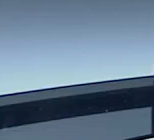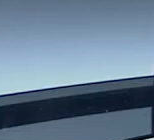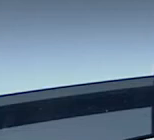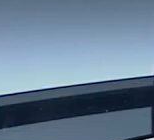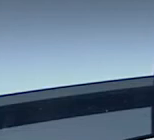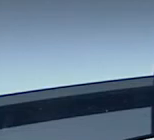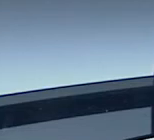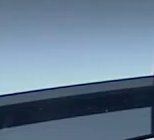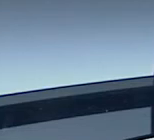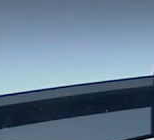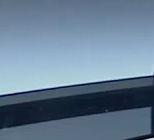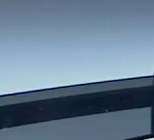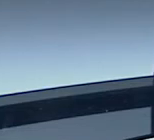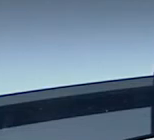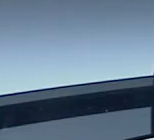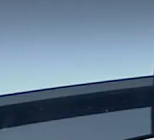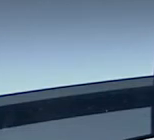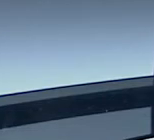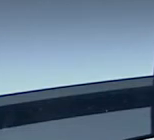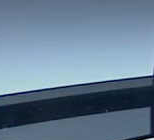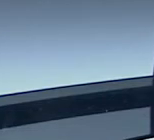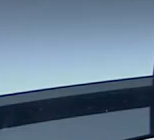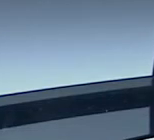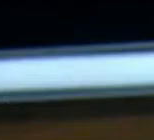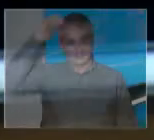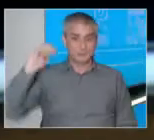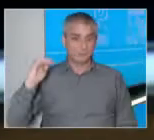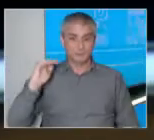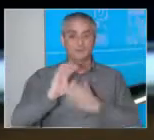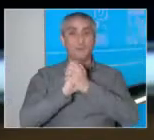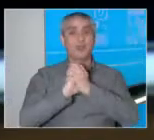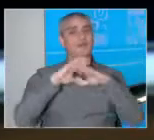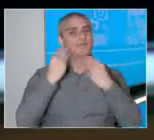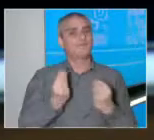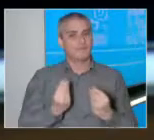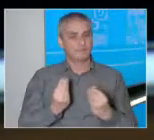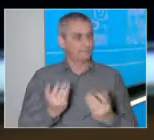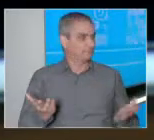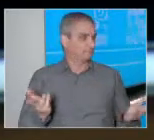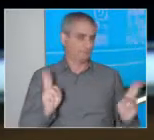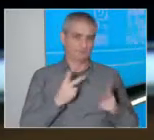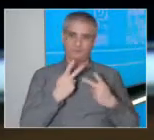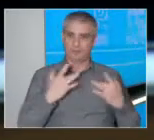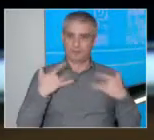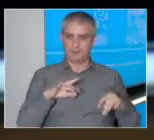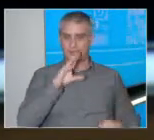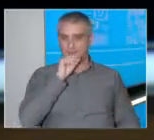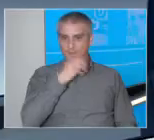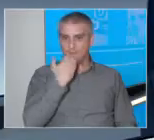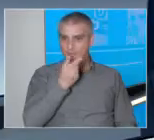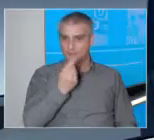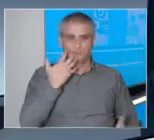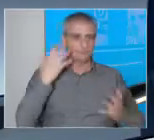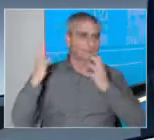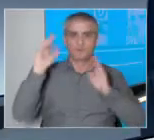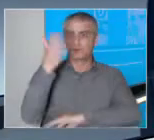עכשיו איתנו יושב ראש הציונות הדתית, חבר הכנסת בצלאל סמוטריץ', שלום ערב טוב. שלום ערב טוב. שמע, אי אפשר להימלט מלעסוק בפרשה שמסירה